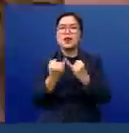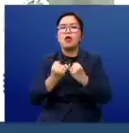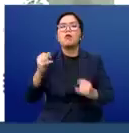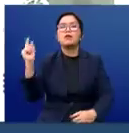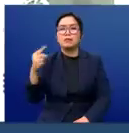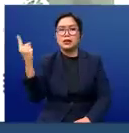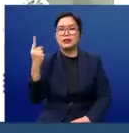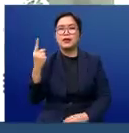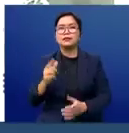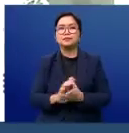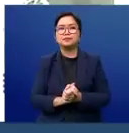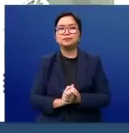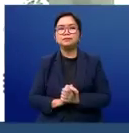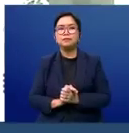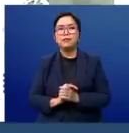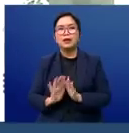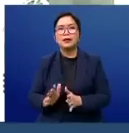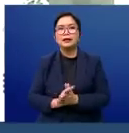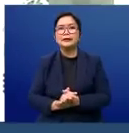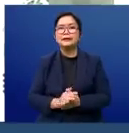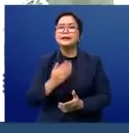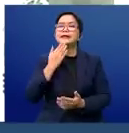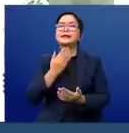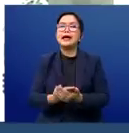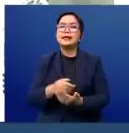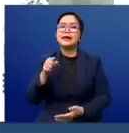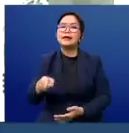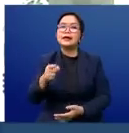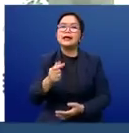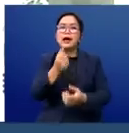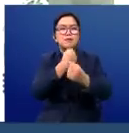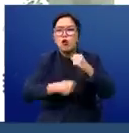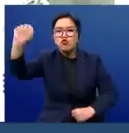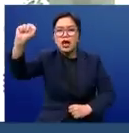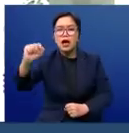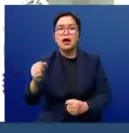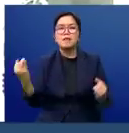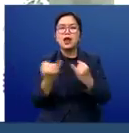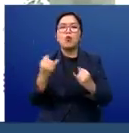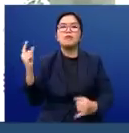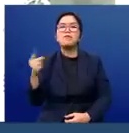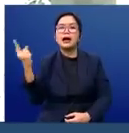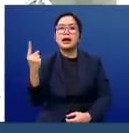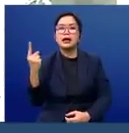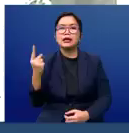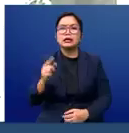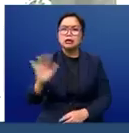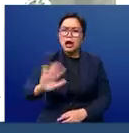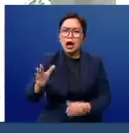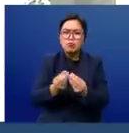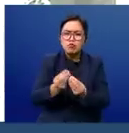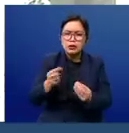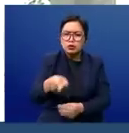karya ada enggak tindakan makar kalau tidak ingin melakukan pidana Matar jangan buat tindakan